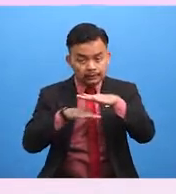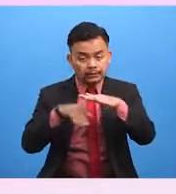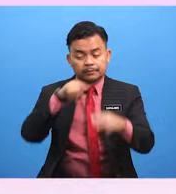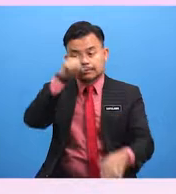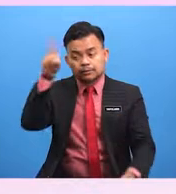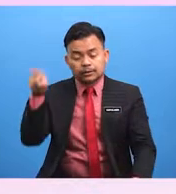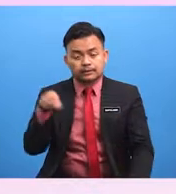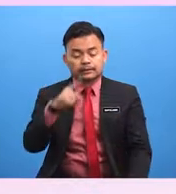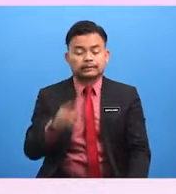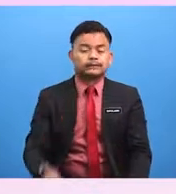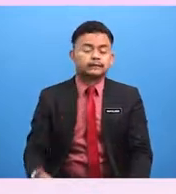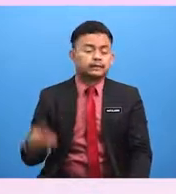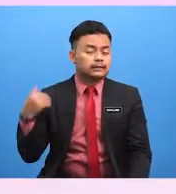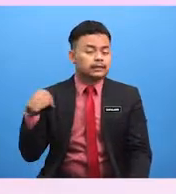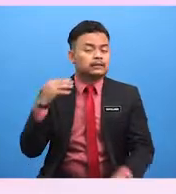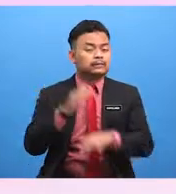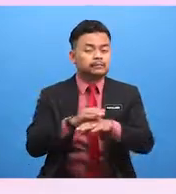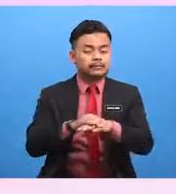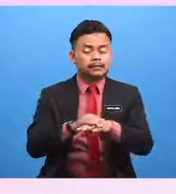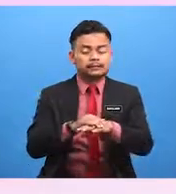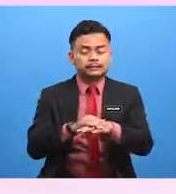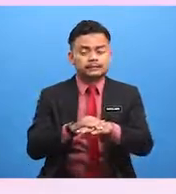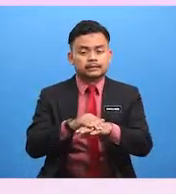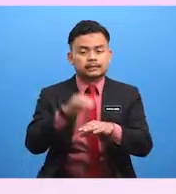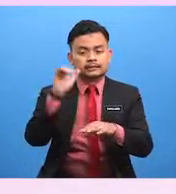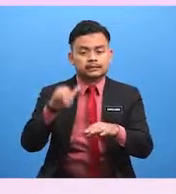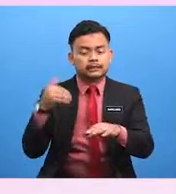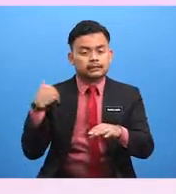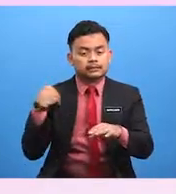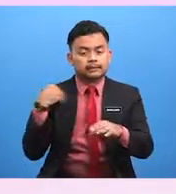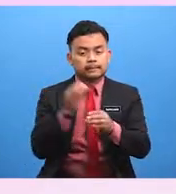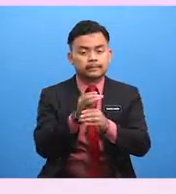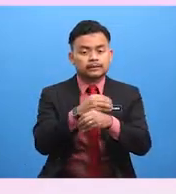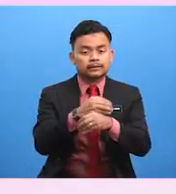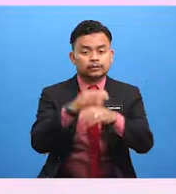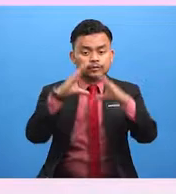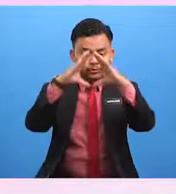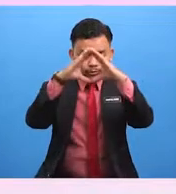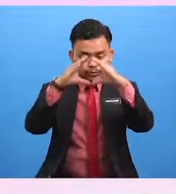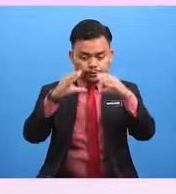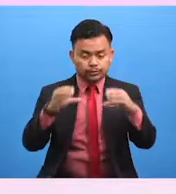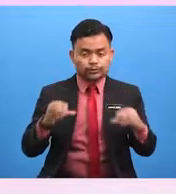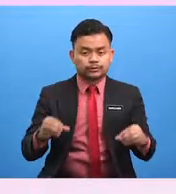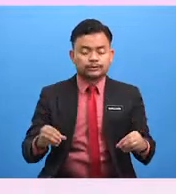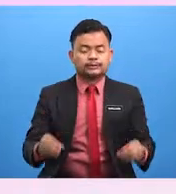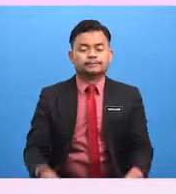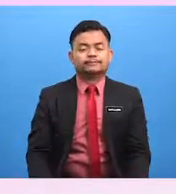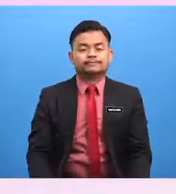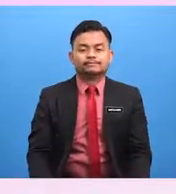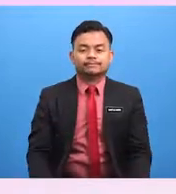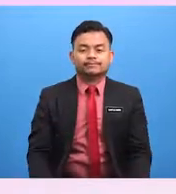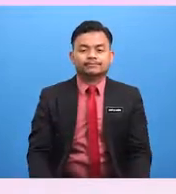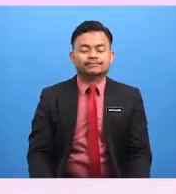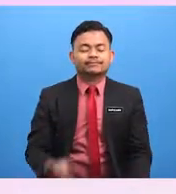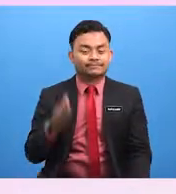Terdapat banyak objek yang mempunyai bentuk kon. Antaranya ialah makanan kegemaran kamu,